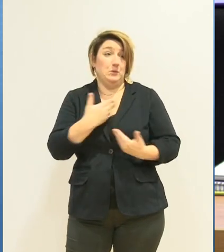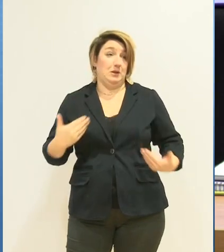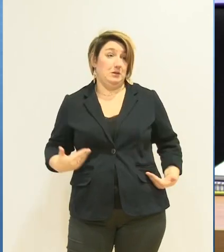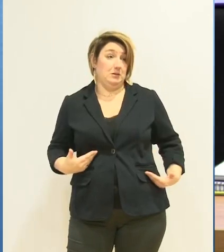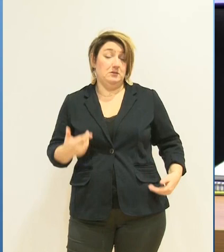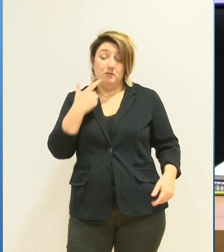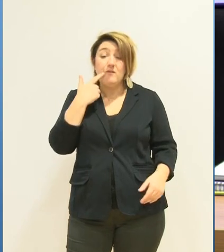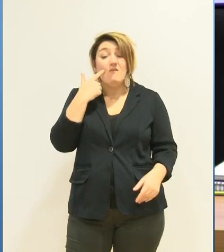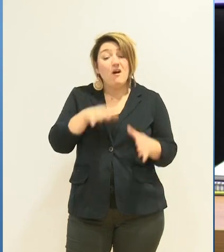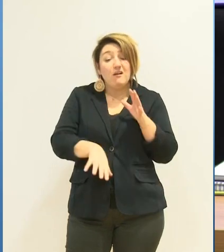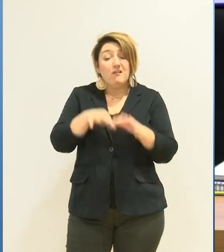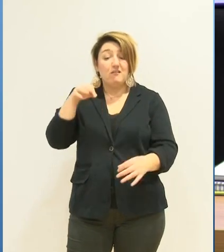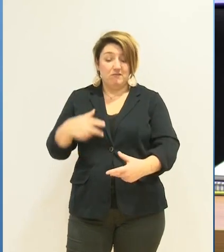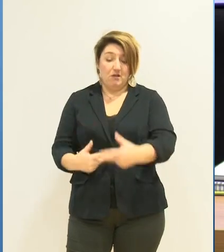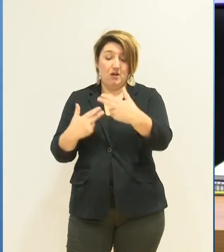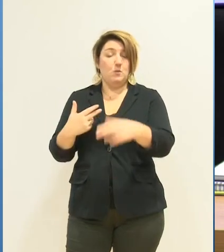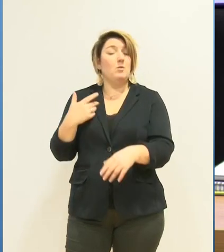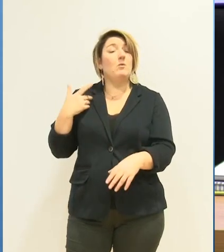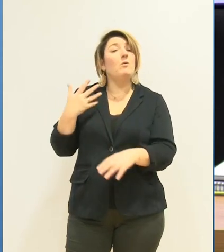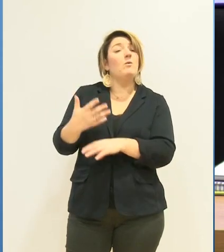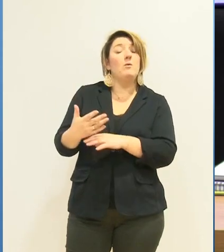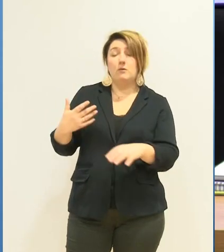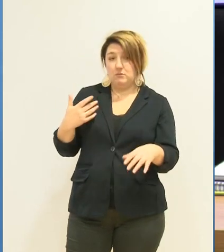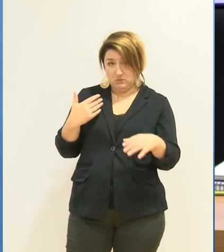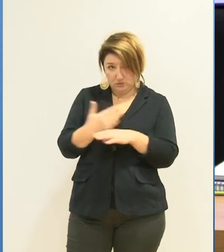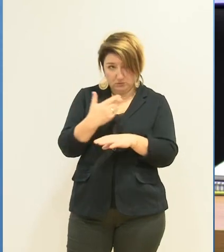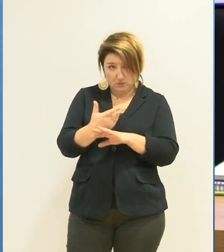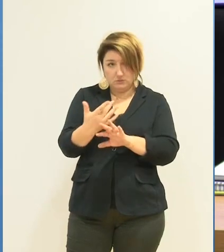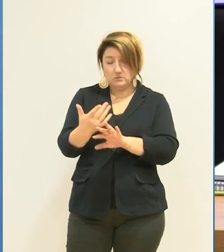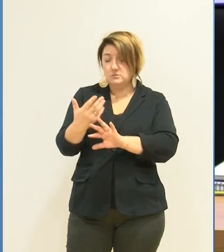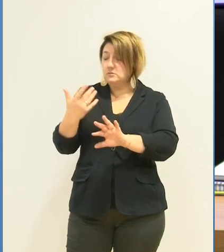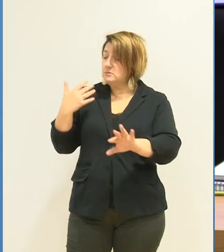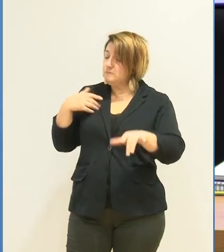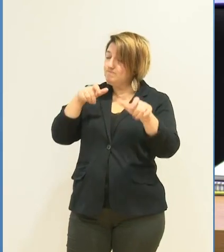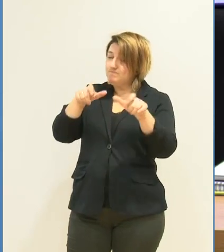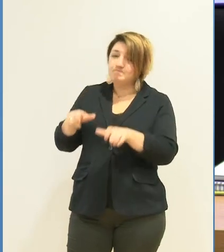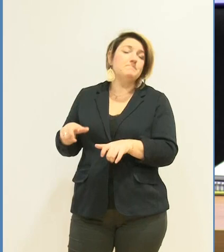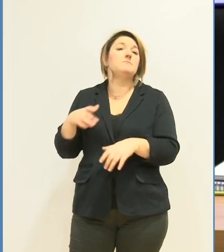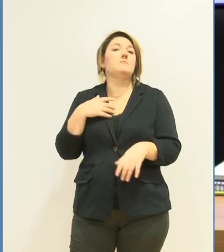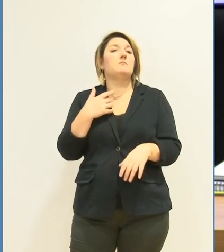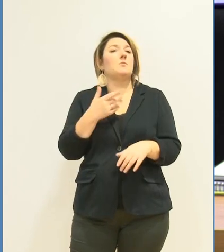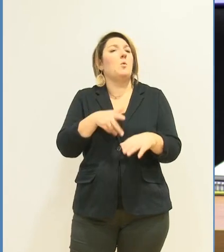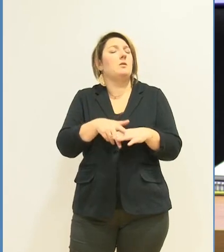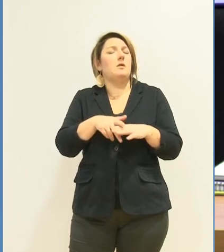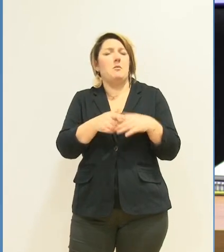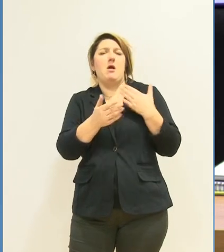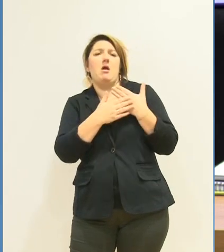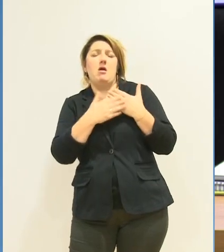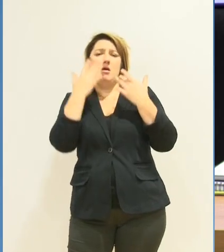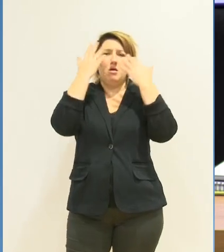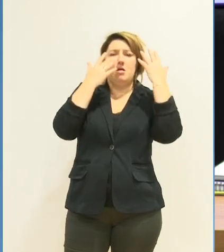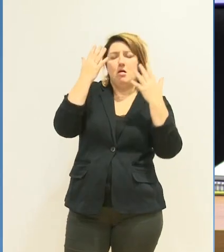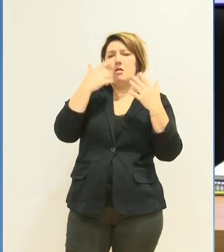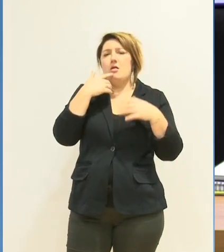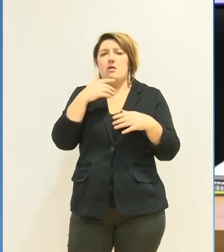monde vous évoquiez en début de mandat le risque de mise sous tutelle de la collectivité ce n'est pas